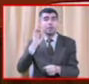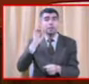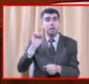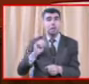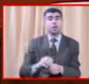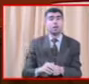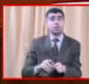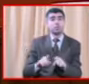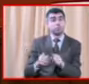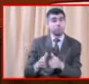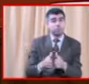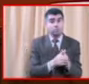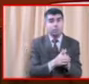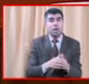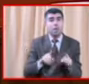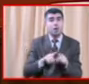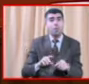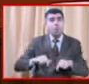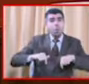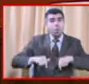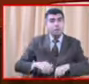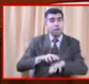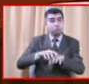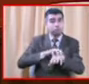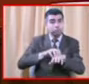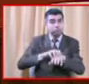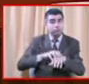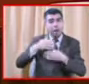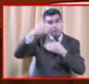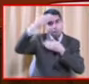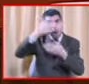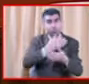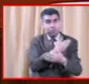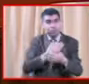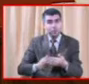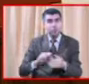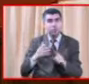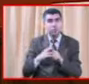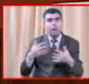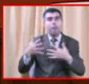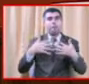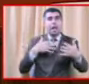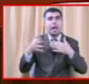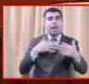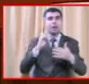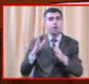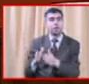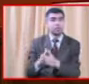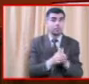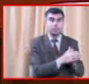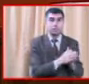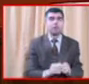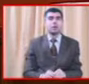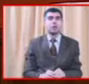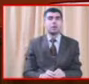12 مارس 2014 بين وزارتي الداخلية بالمملكة المغربية ومملكة البحرين. كما توصلت